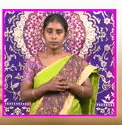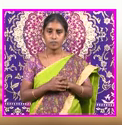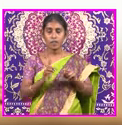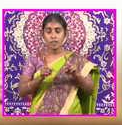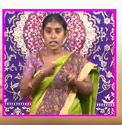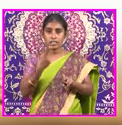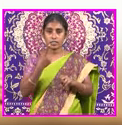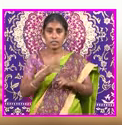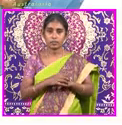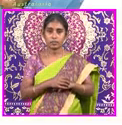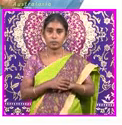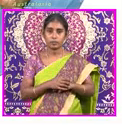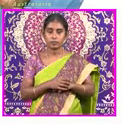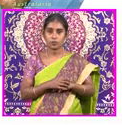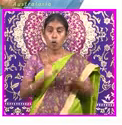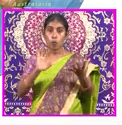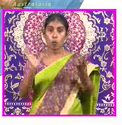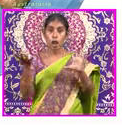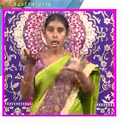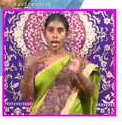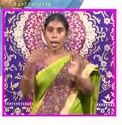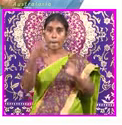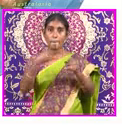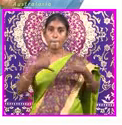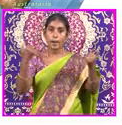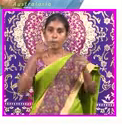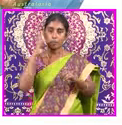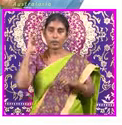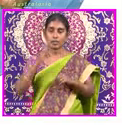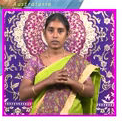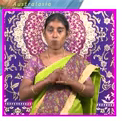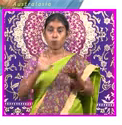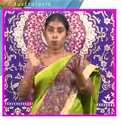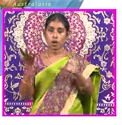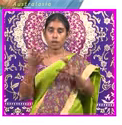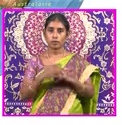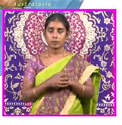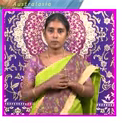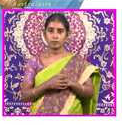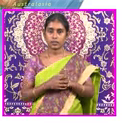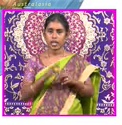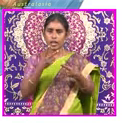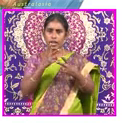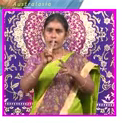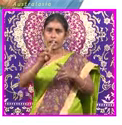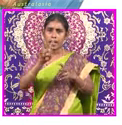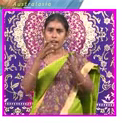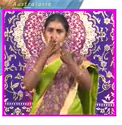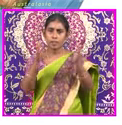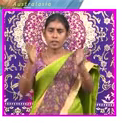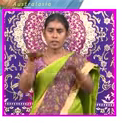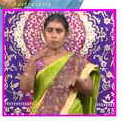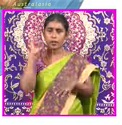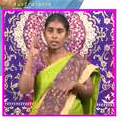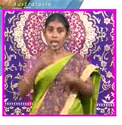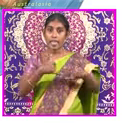ஒரு உலக வரைபடத்தை கொடுக்குறோம். இந்த உலக வரைபடத்தில் இருவேறு பகுதிகள் குறிக்கப்பட்டுள்ளது. ஒன்று வந்து